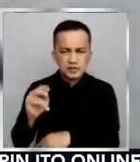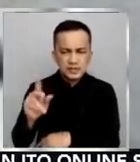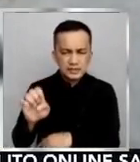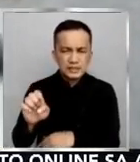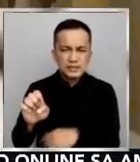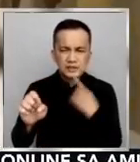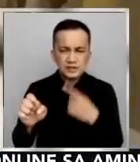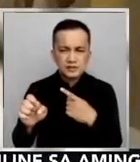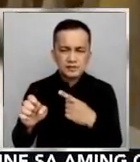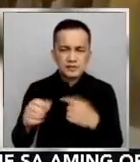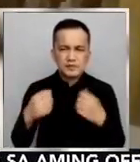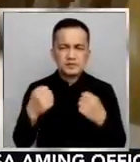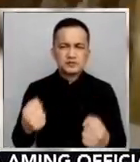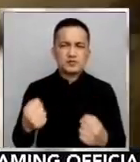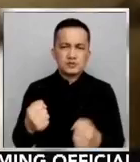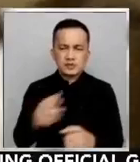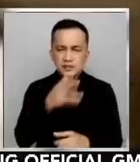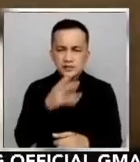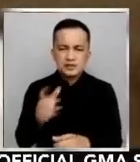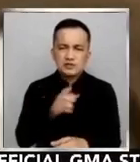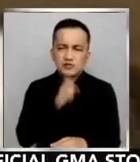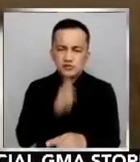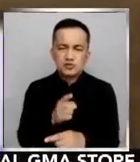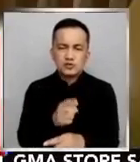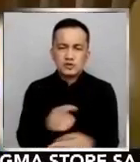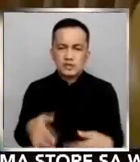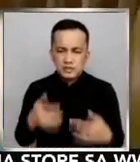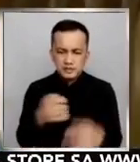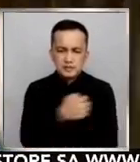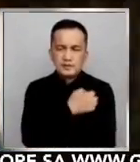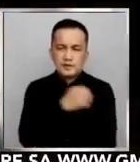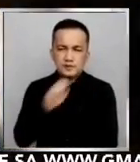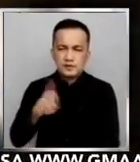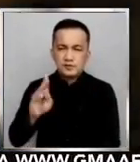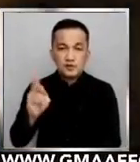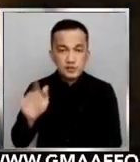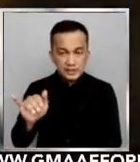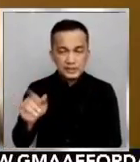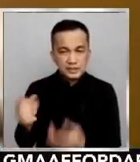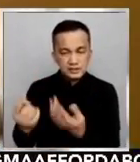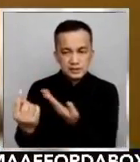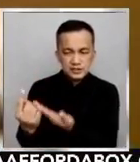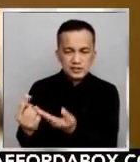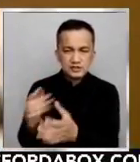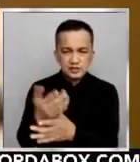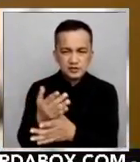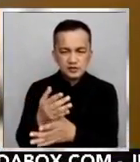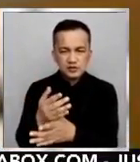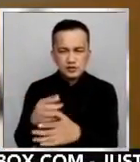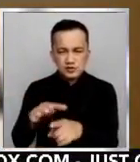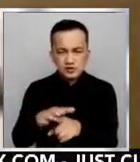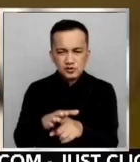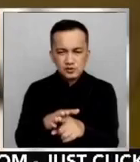In real life, empowered woman din daw si Beauty at ishinare niyang unti-unti na niyang nare-reach ang